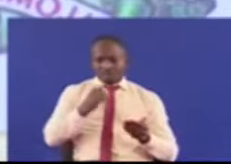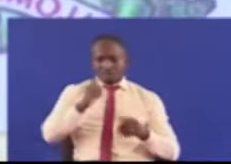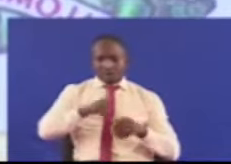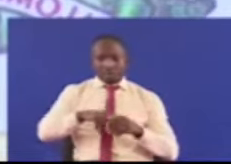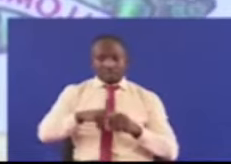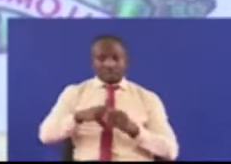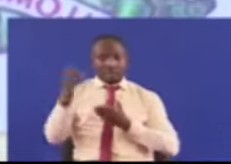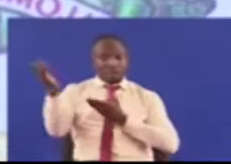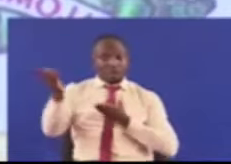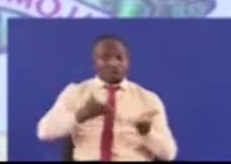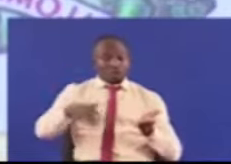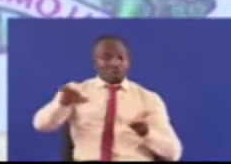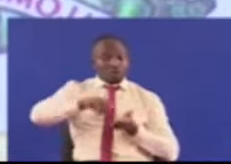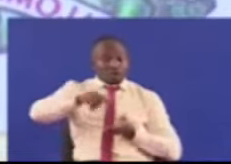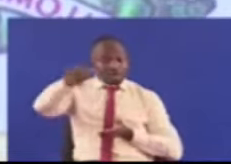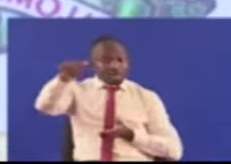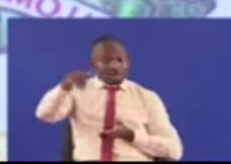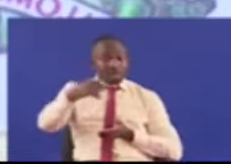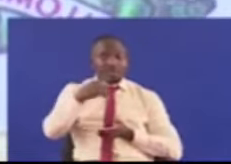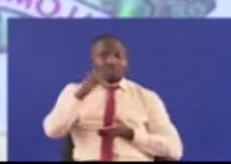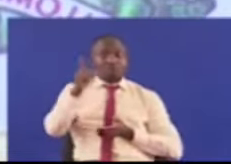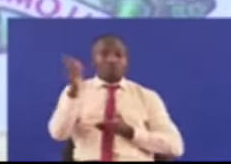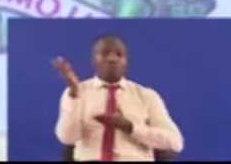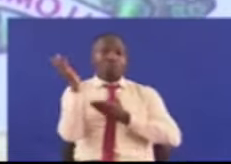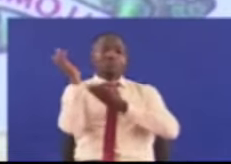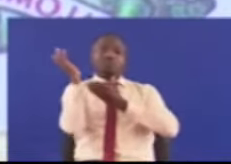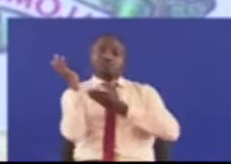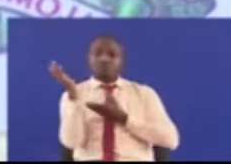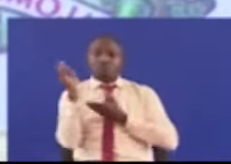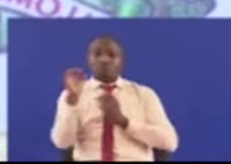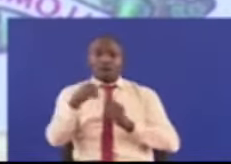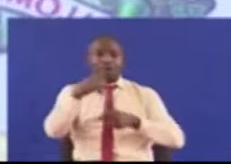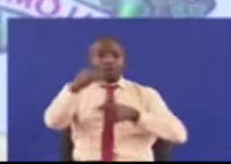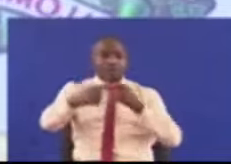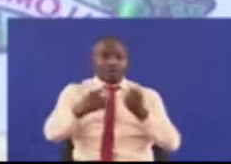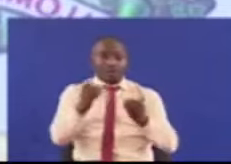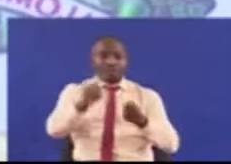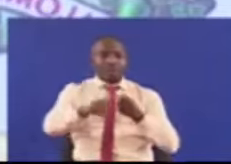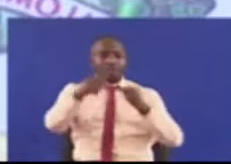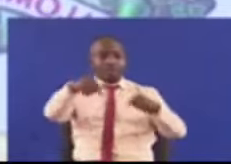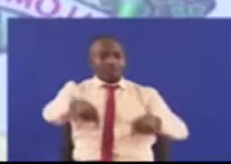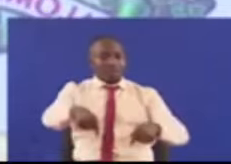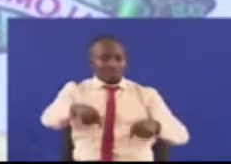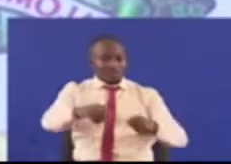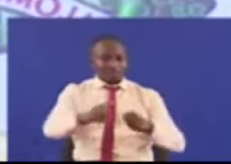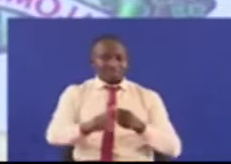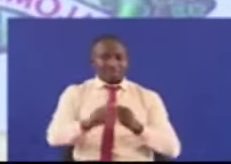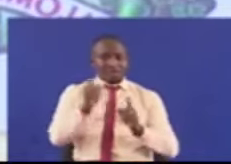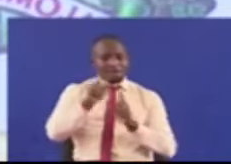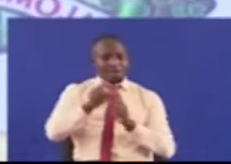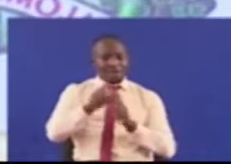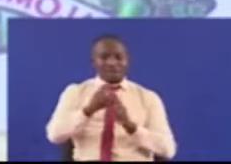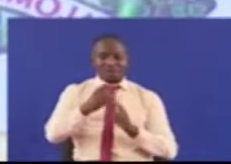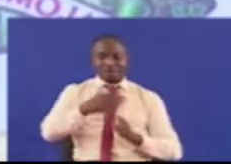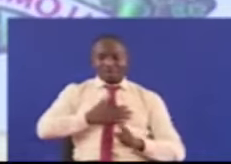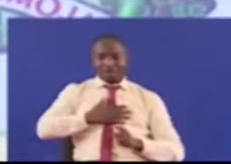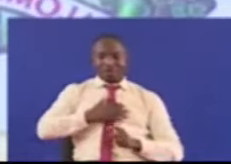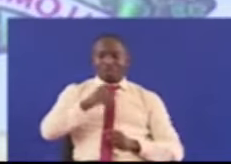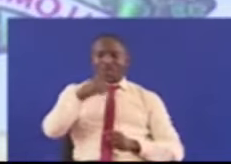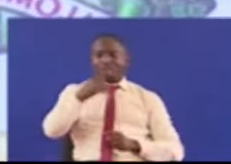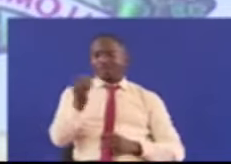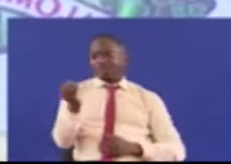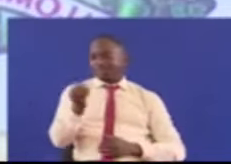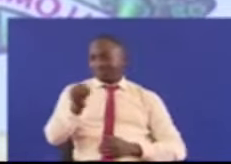nilivyopokelewa kule airport, nimesema nimehemewa. Kule kuhemewa bado kunaendelea. Kwa hiyo maneno kidogo yatakuwa machache